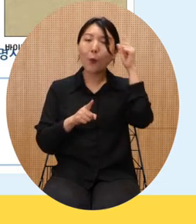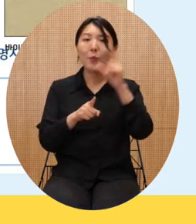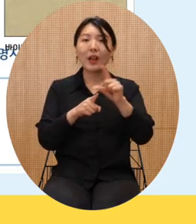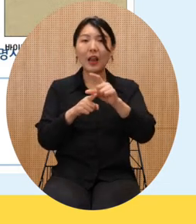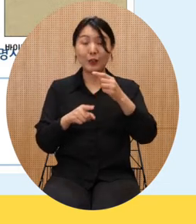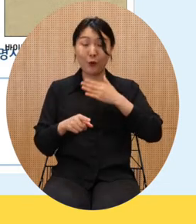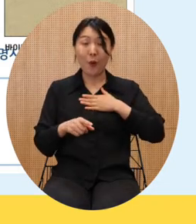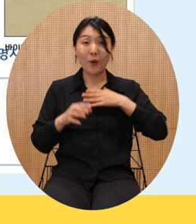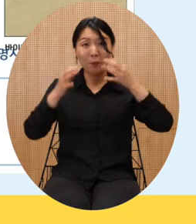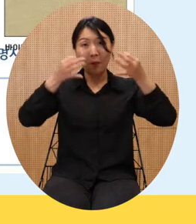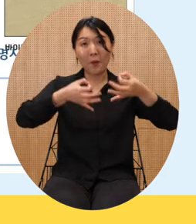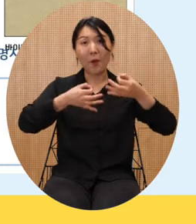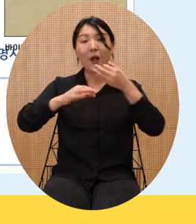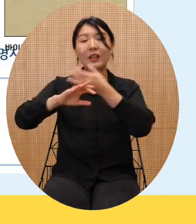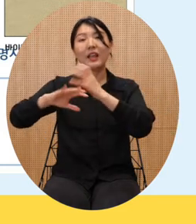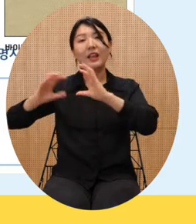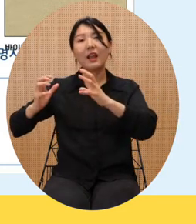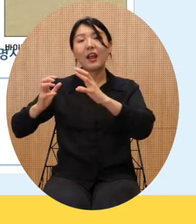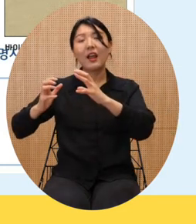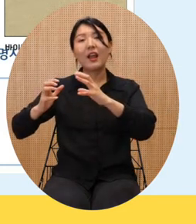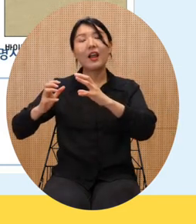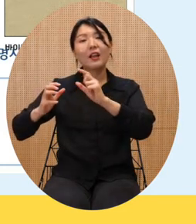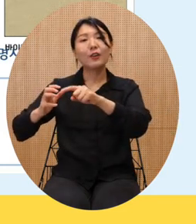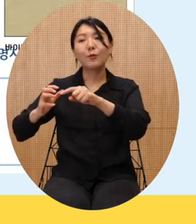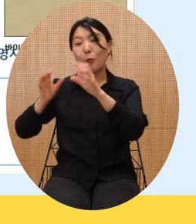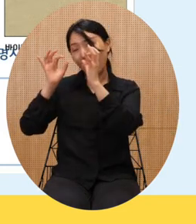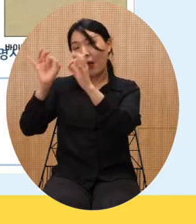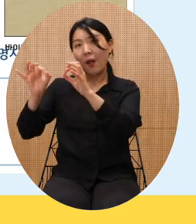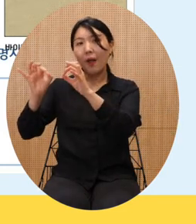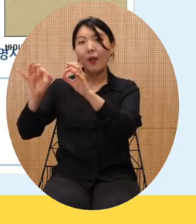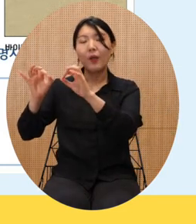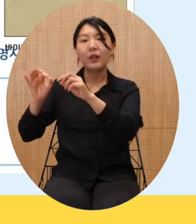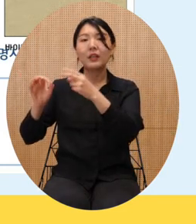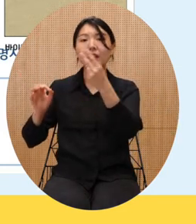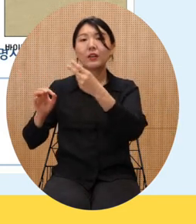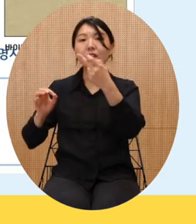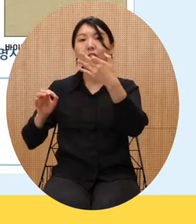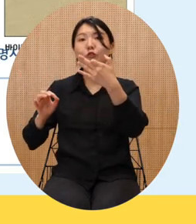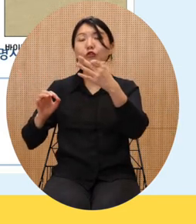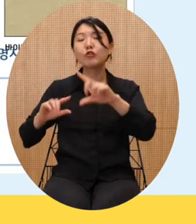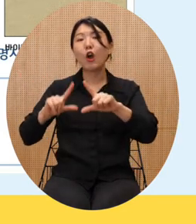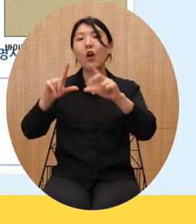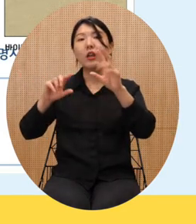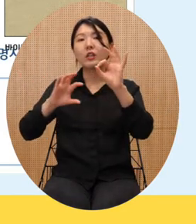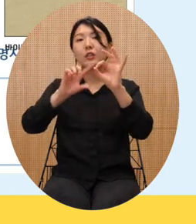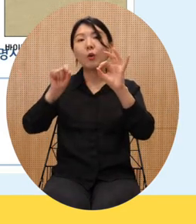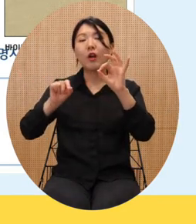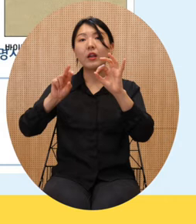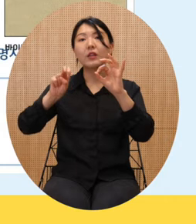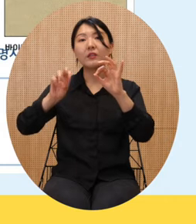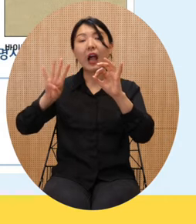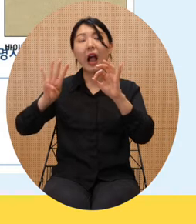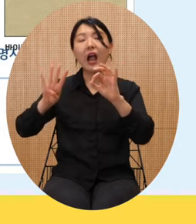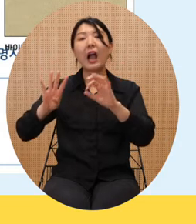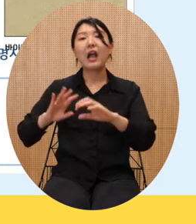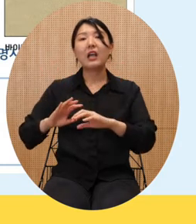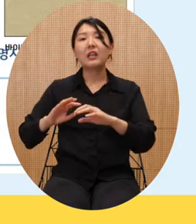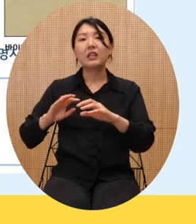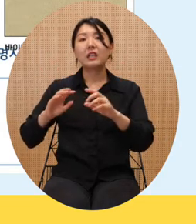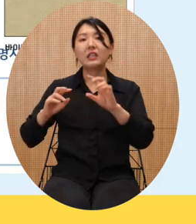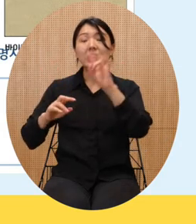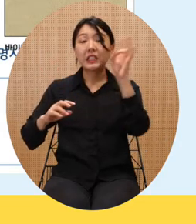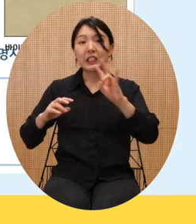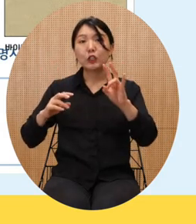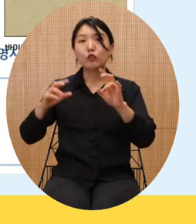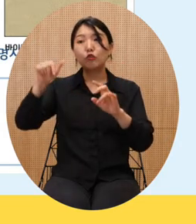문제에 대해서 계속 고민하는 우리를 보고 해외 사례를 보니까 그 우리가 2019년 10월 24일